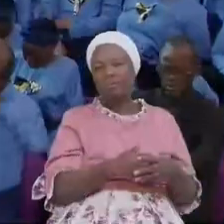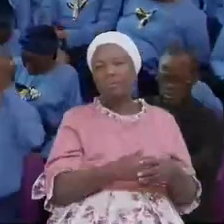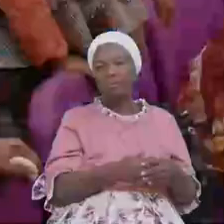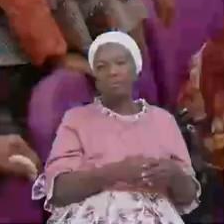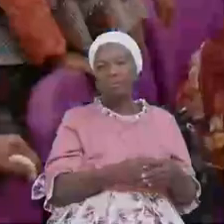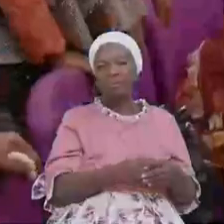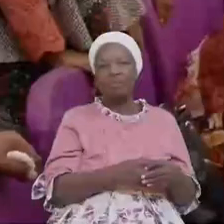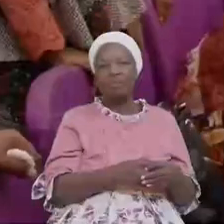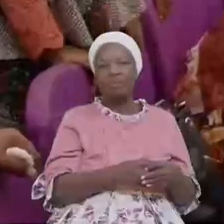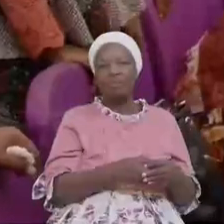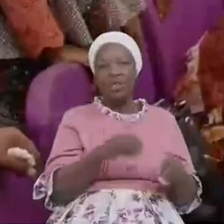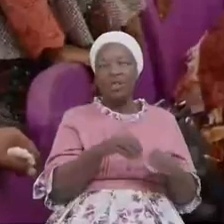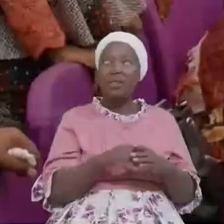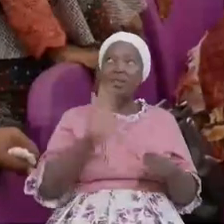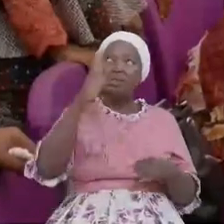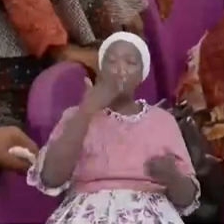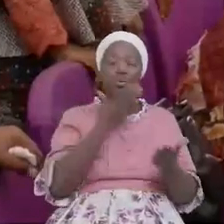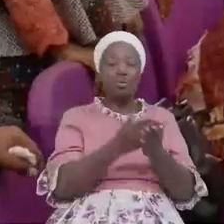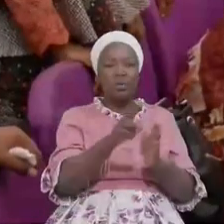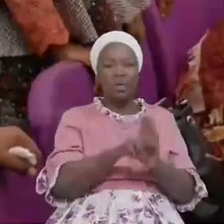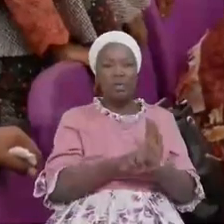dans sa bonté,